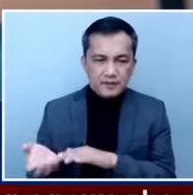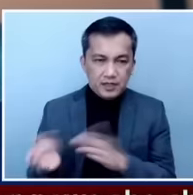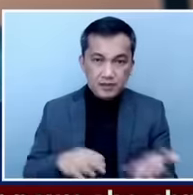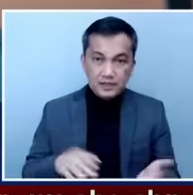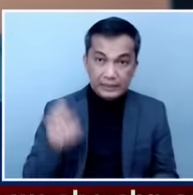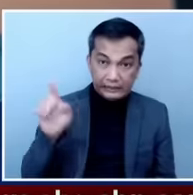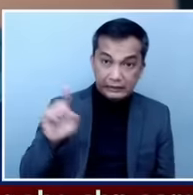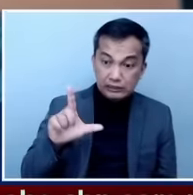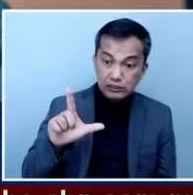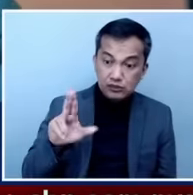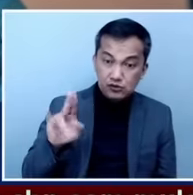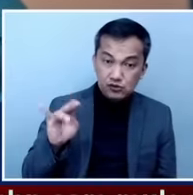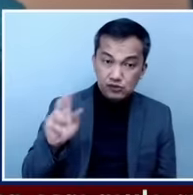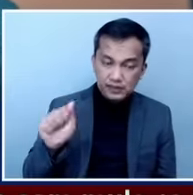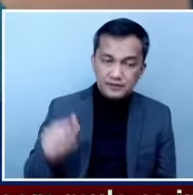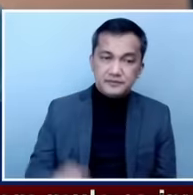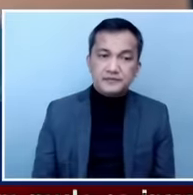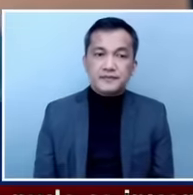God!